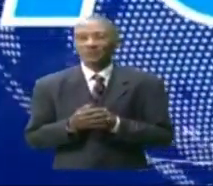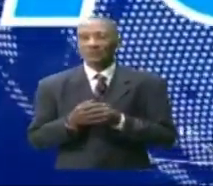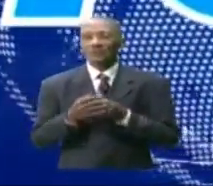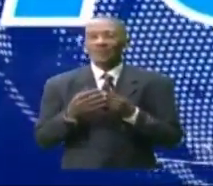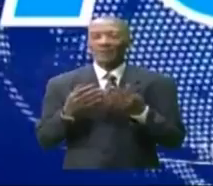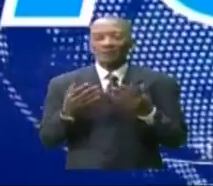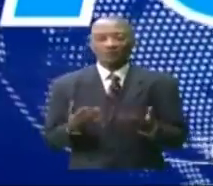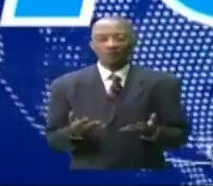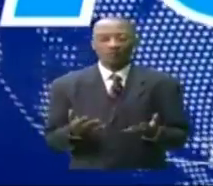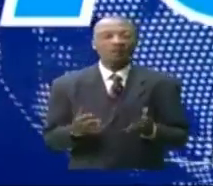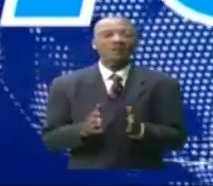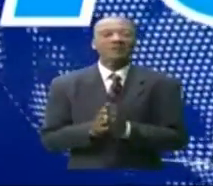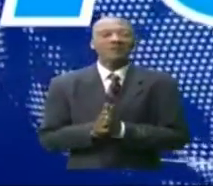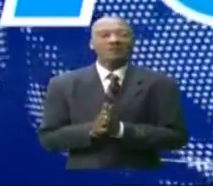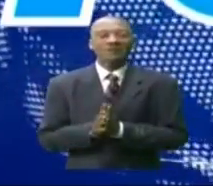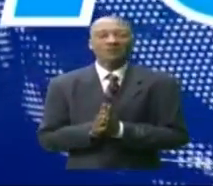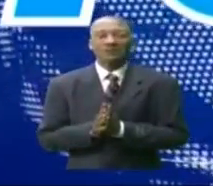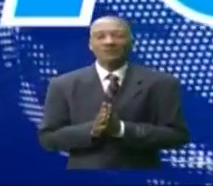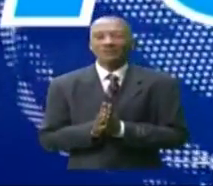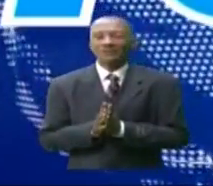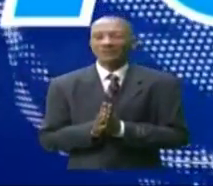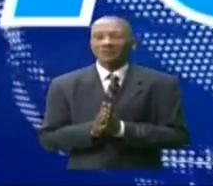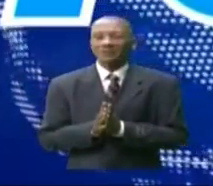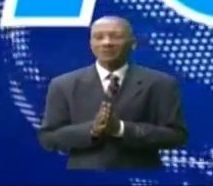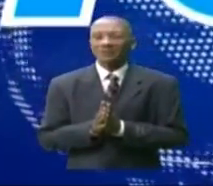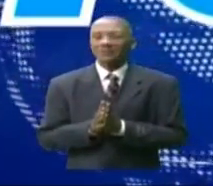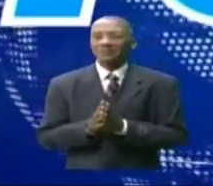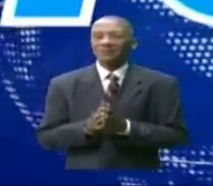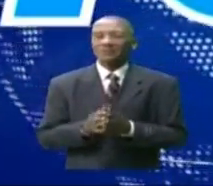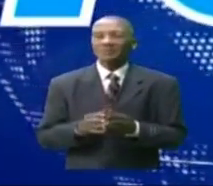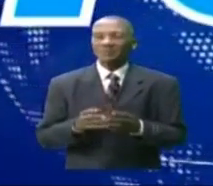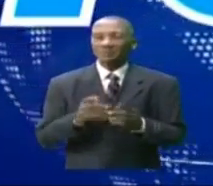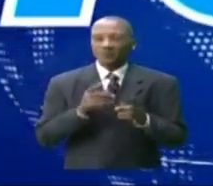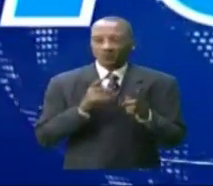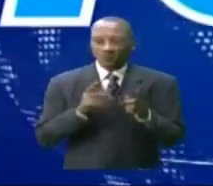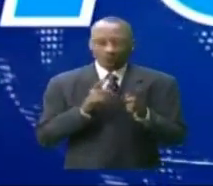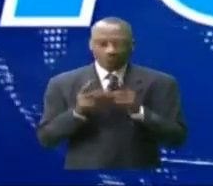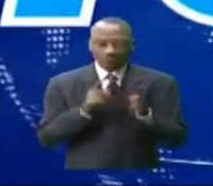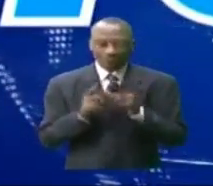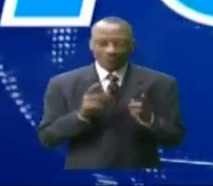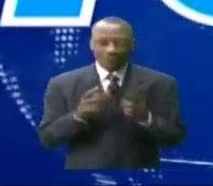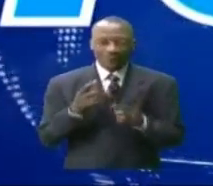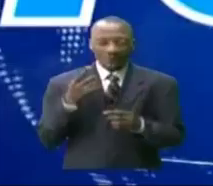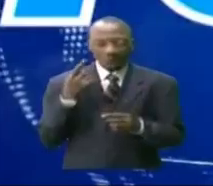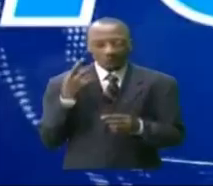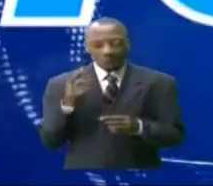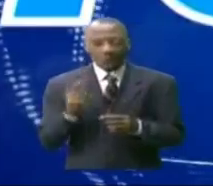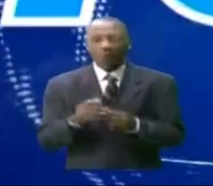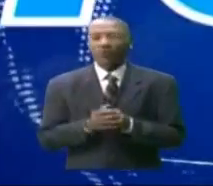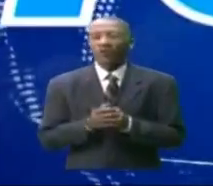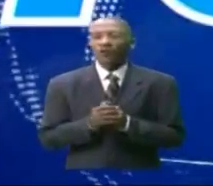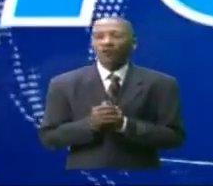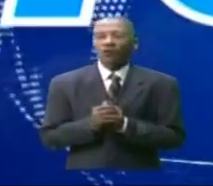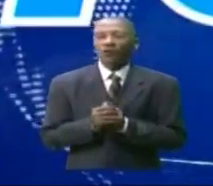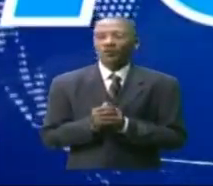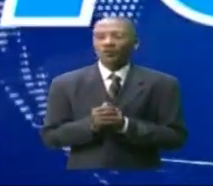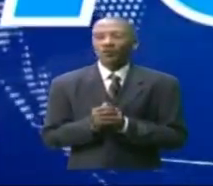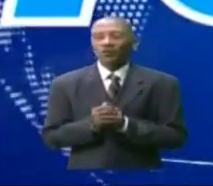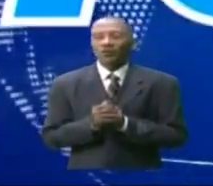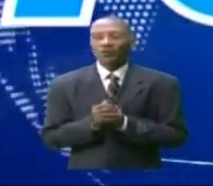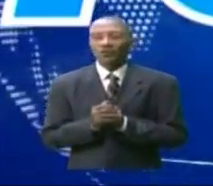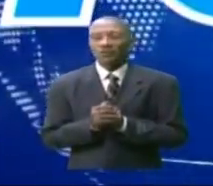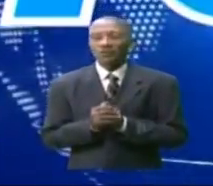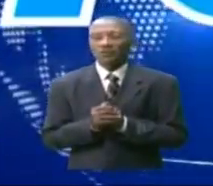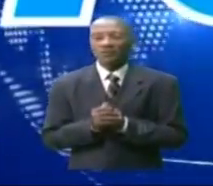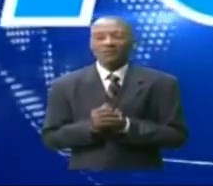considération. C'est à ces sujets qu'une rencontre de femmes a été organisée par la coordination du marché de la liberté pour plus de protection de